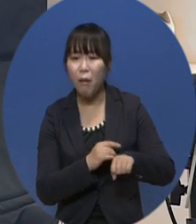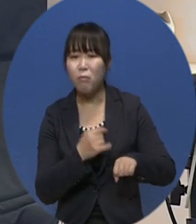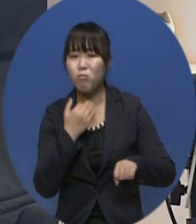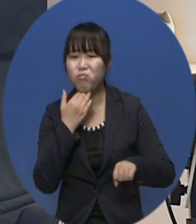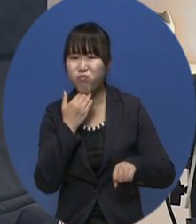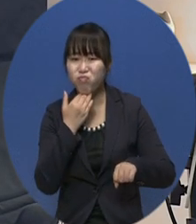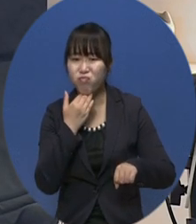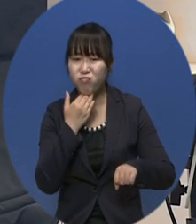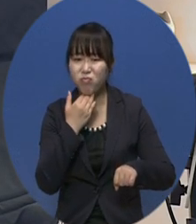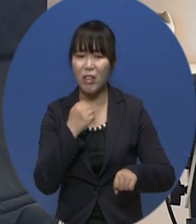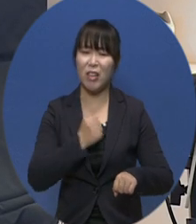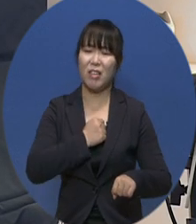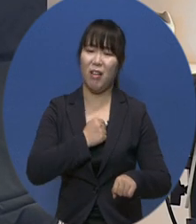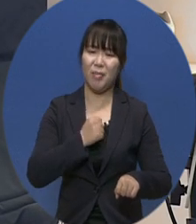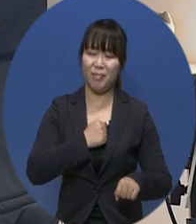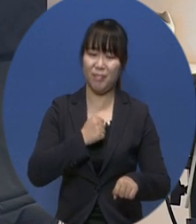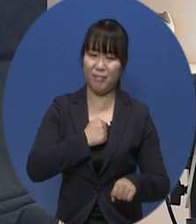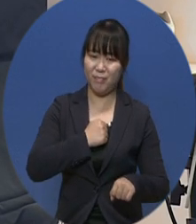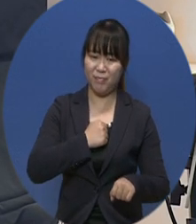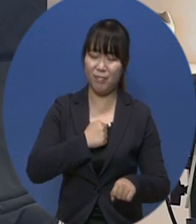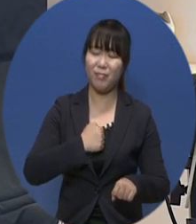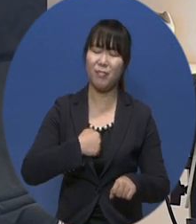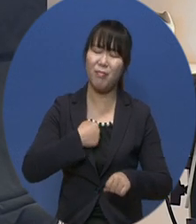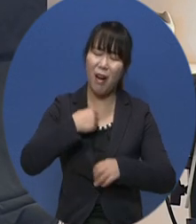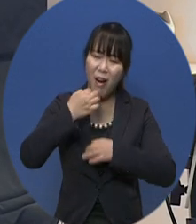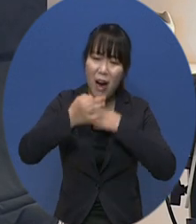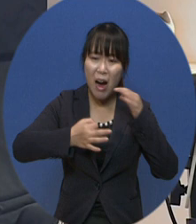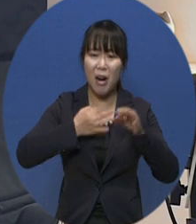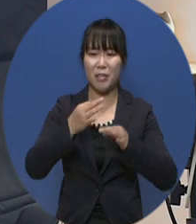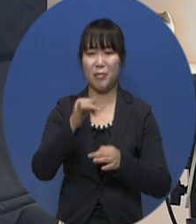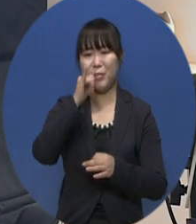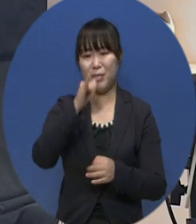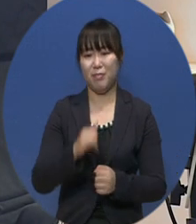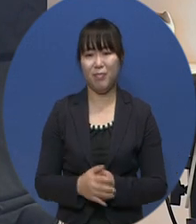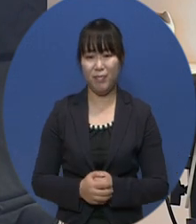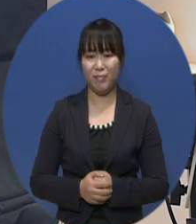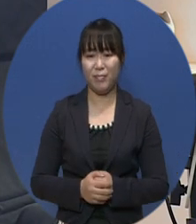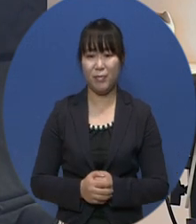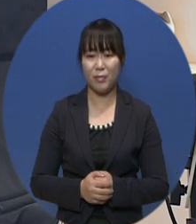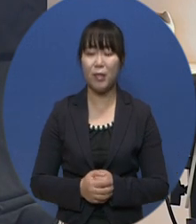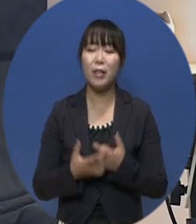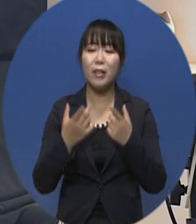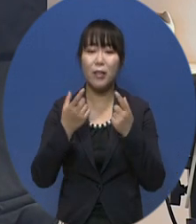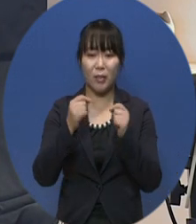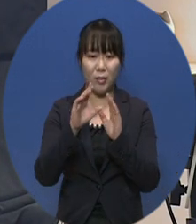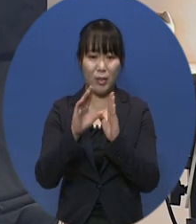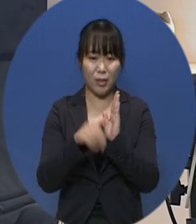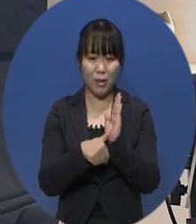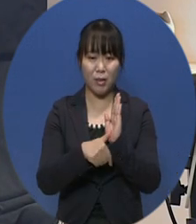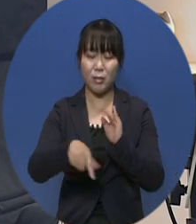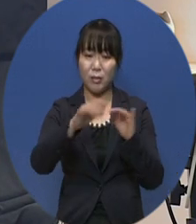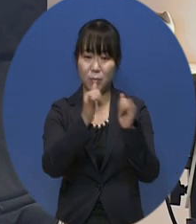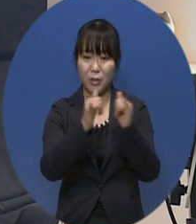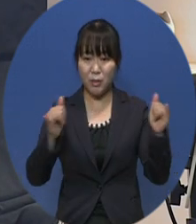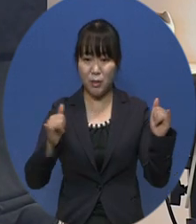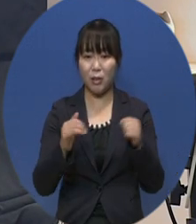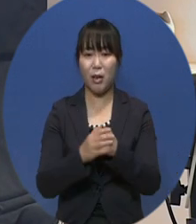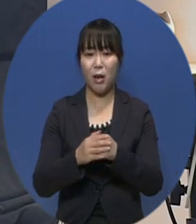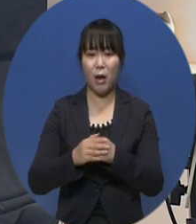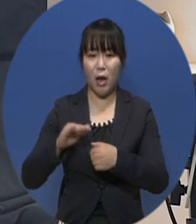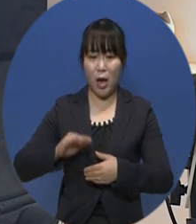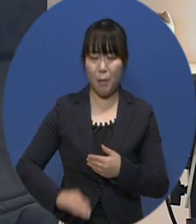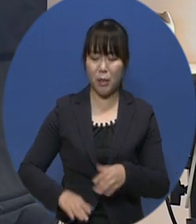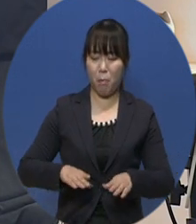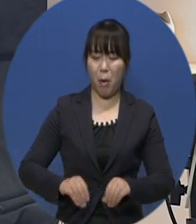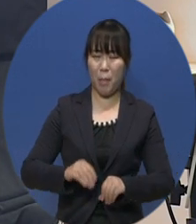기다리고 있는 그랬을 때 그 답답함을 많이 호소하시거든요. 네. 근데 그럴 때 그분들이 하반신